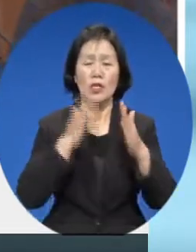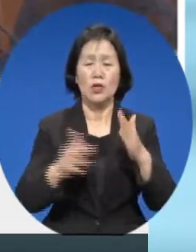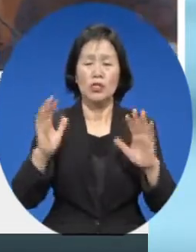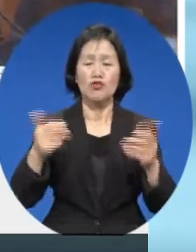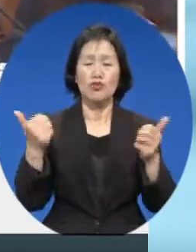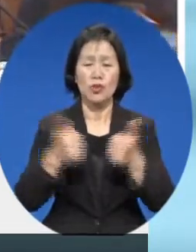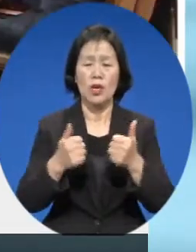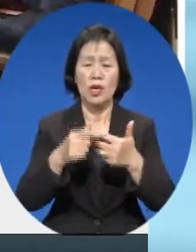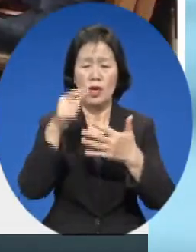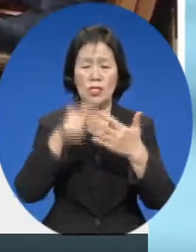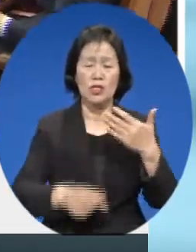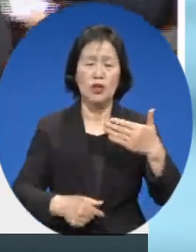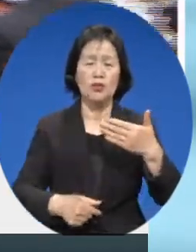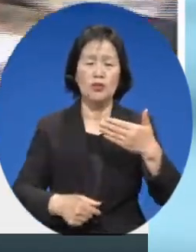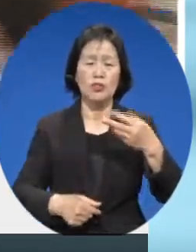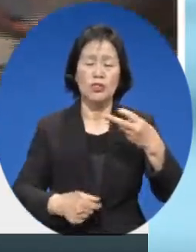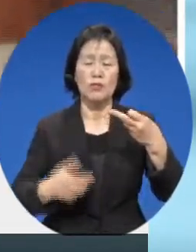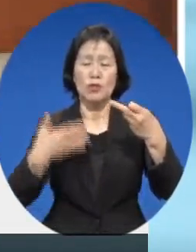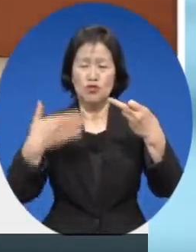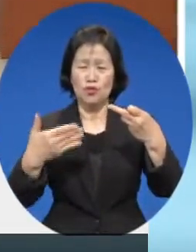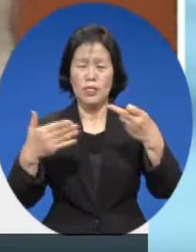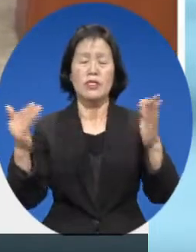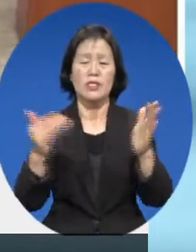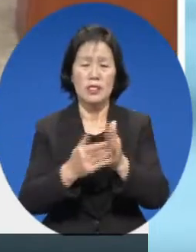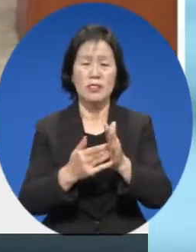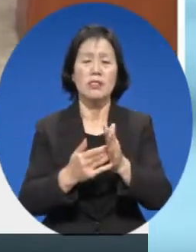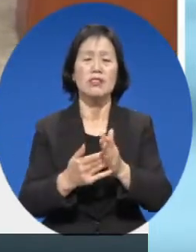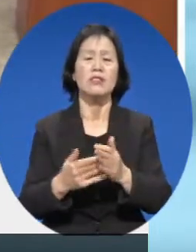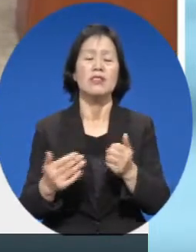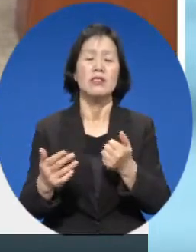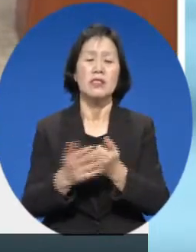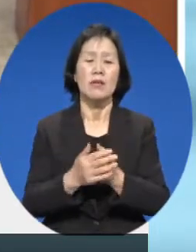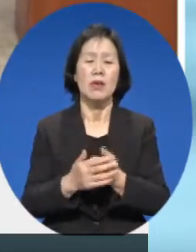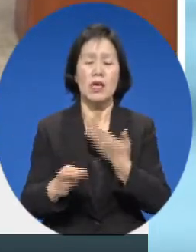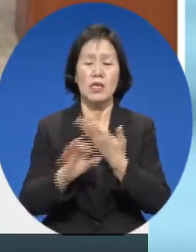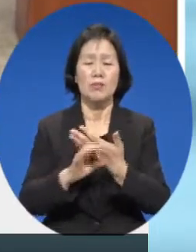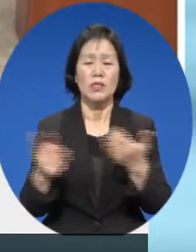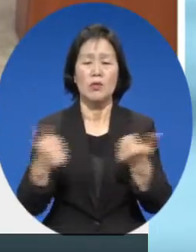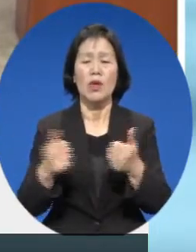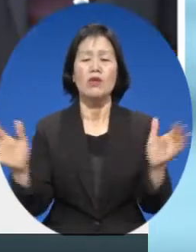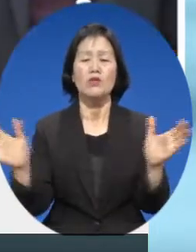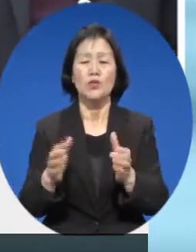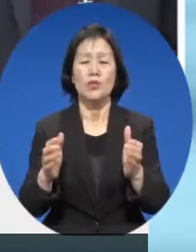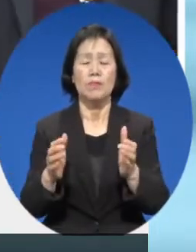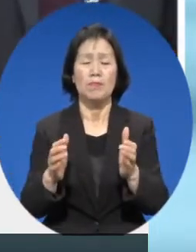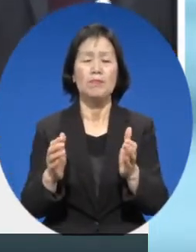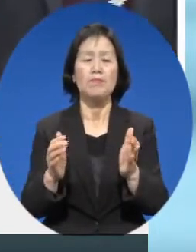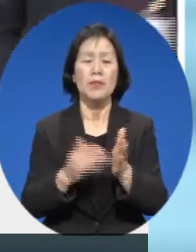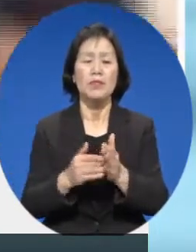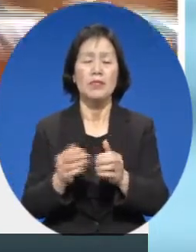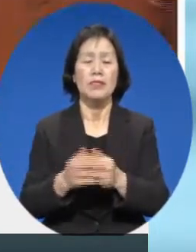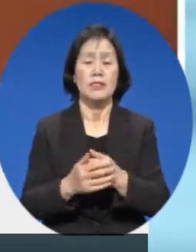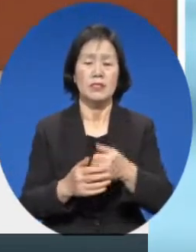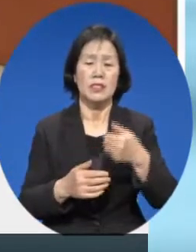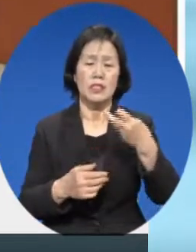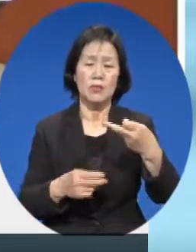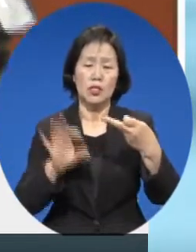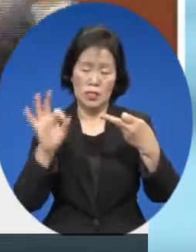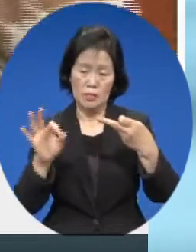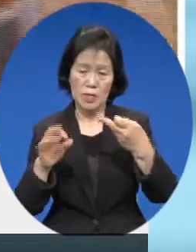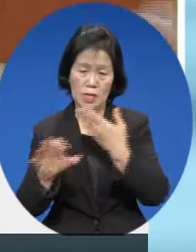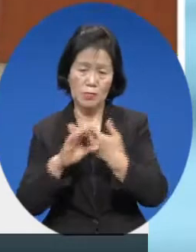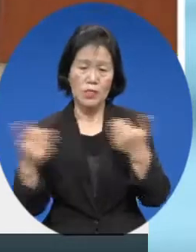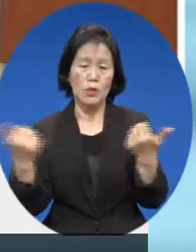끝납니다 그렇기 때문에 지금 천연 병사 님도 말씀하셨던 것처럼 이제 임시회 소집 을 해온 상태거든요 그것이 빌리의 다시 2세가 수입 되겠죠